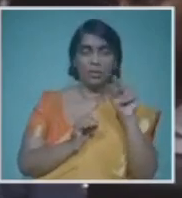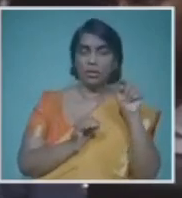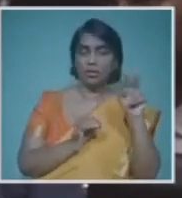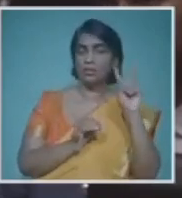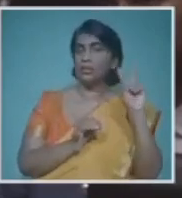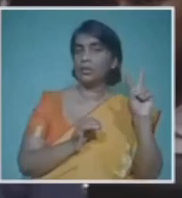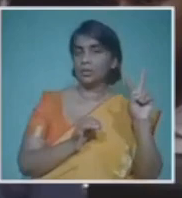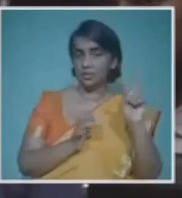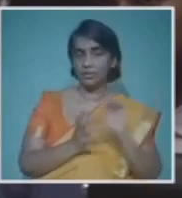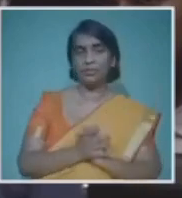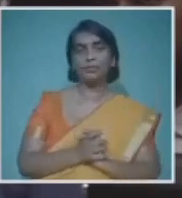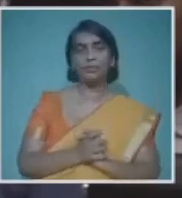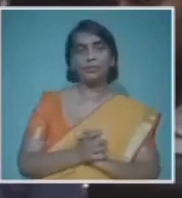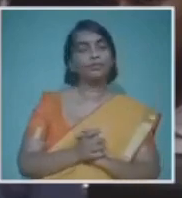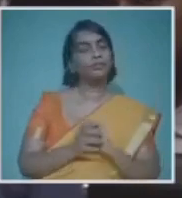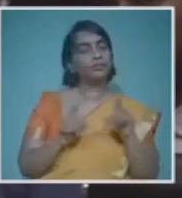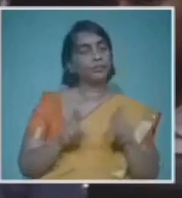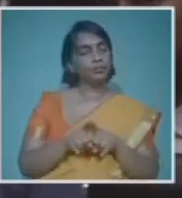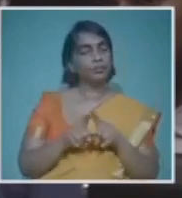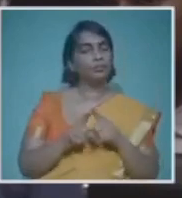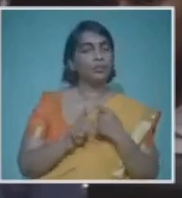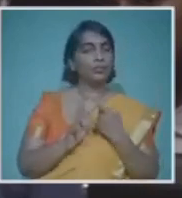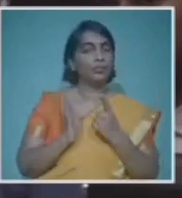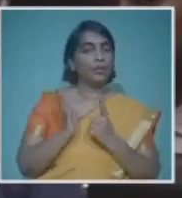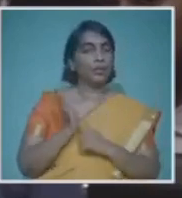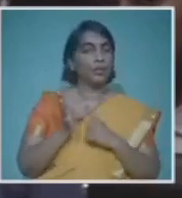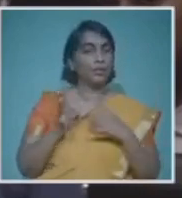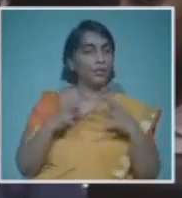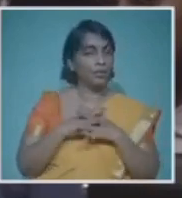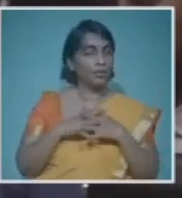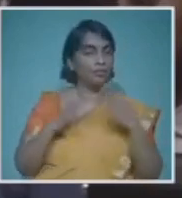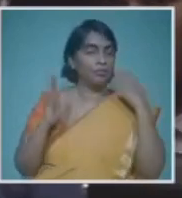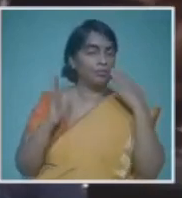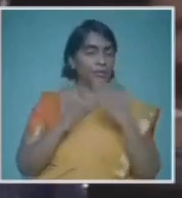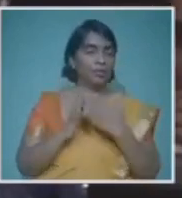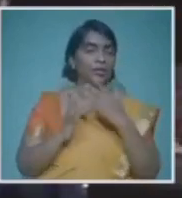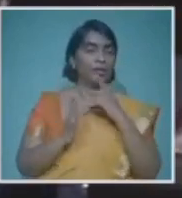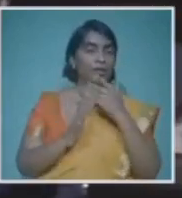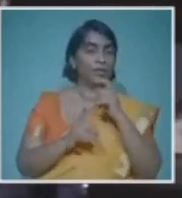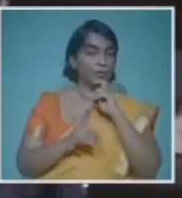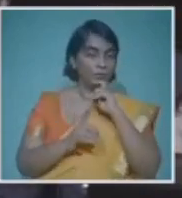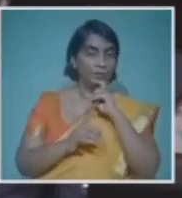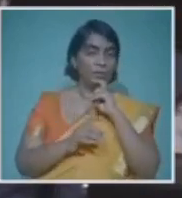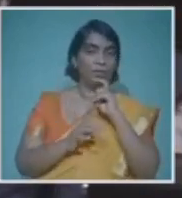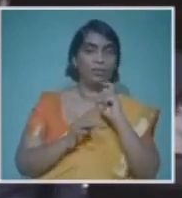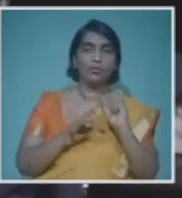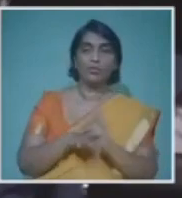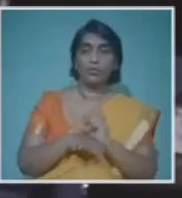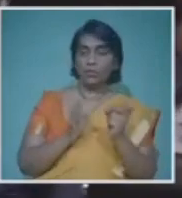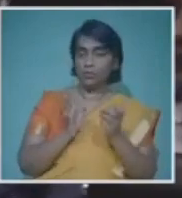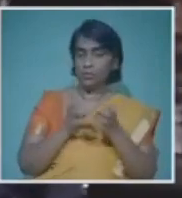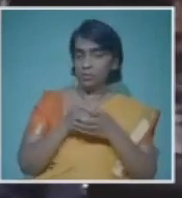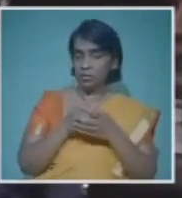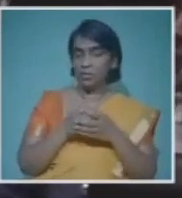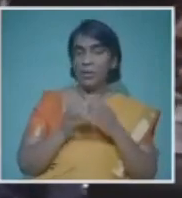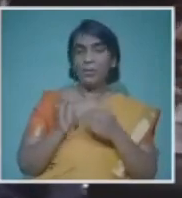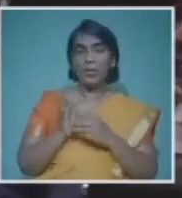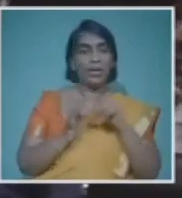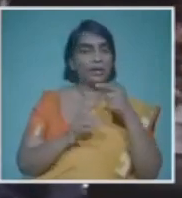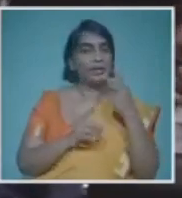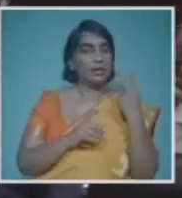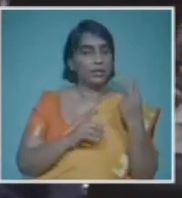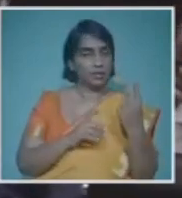33.2ක්. ඒ වගේම නීති ශාස්ත්‍රයට අදාළව අධිකරණ සේවා කොමිෂන් සභාවට මිලියන 102